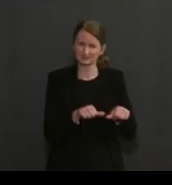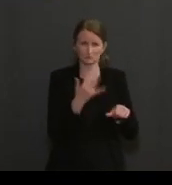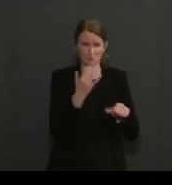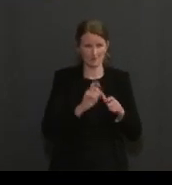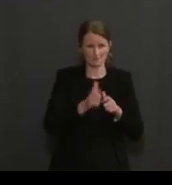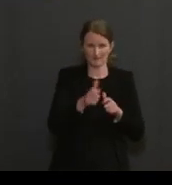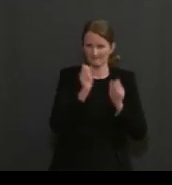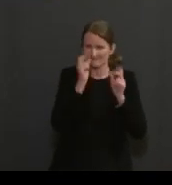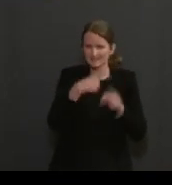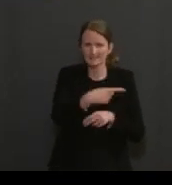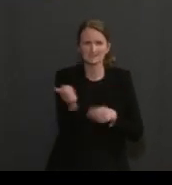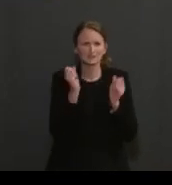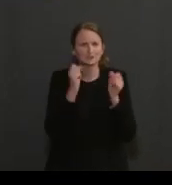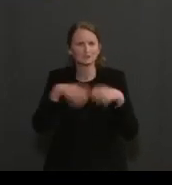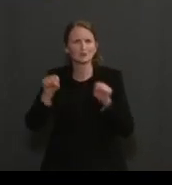situation.